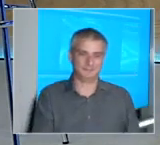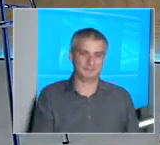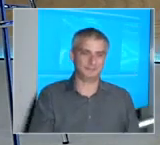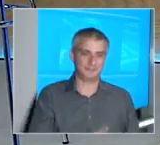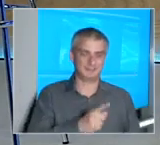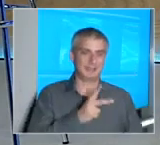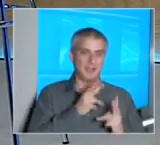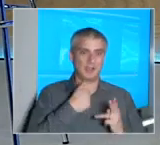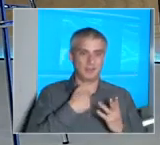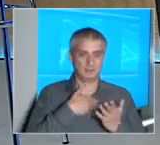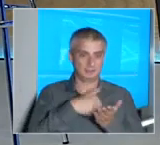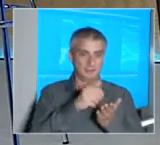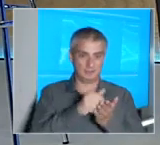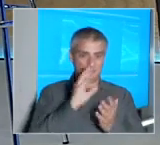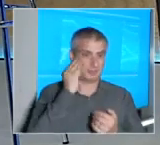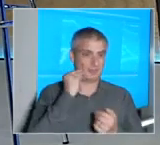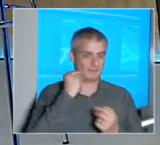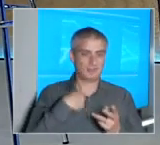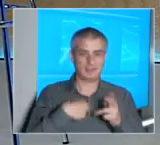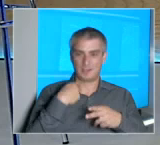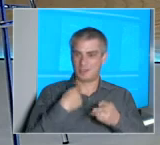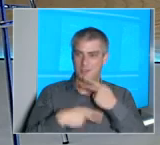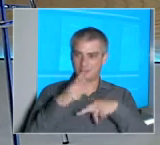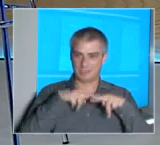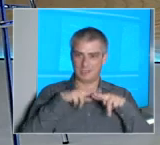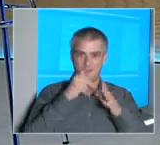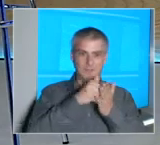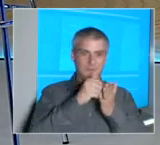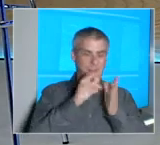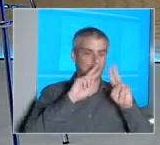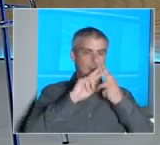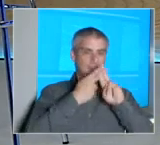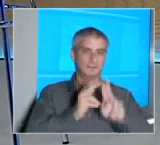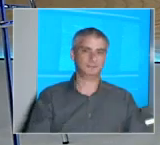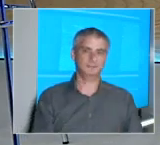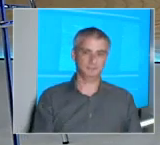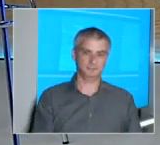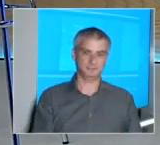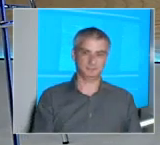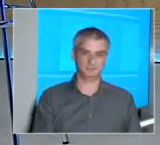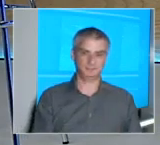שלנו עדי חנוך לחוץ שנעבור הלאה, למרות שנורא כיף לי, אז אני חוזר אליך בהמשך. אני כאן. להתראות, שרון.